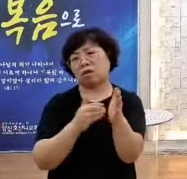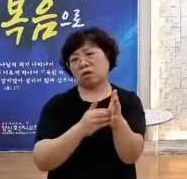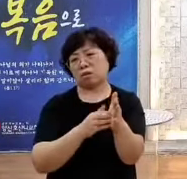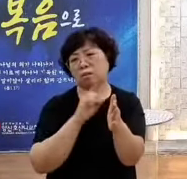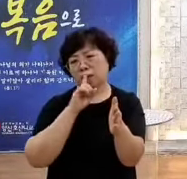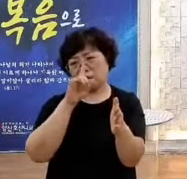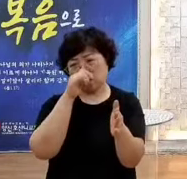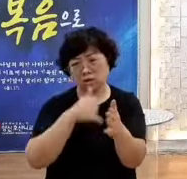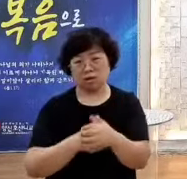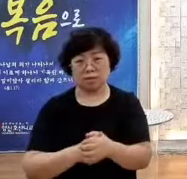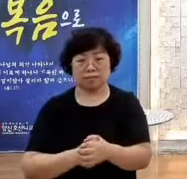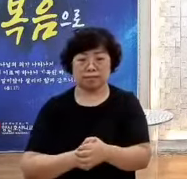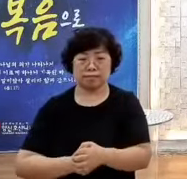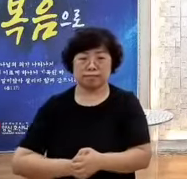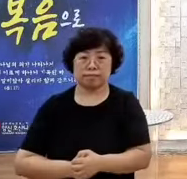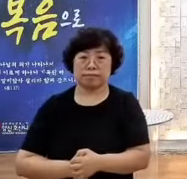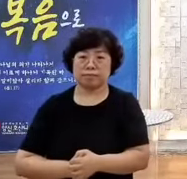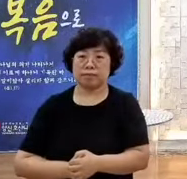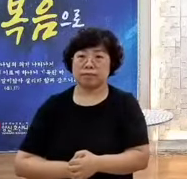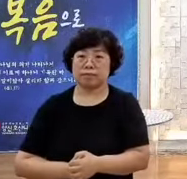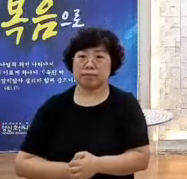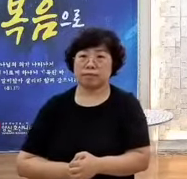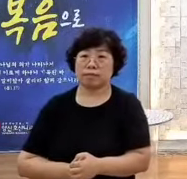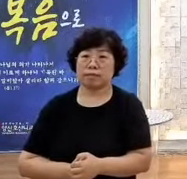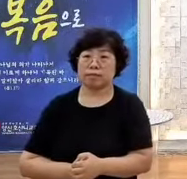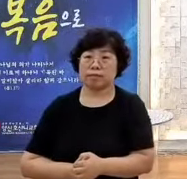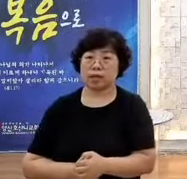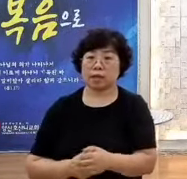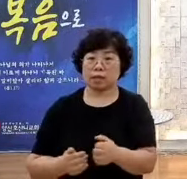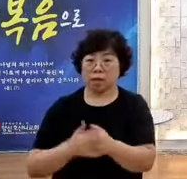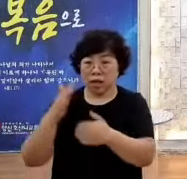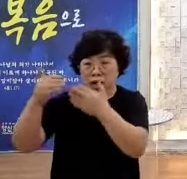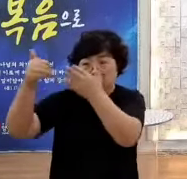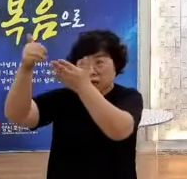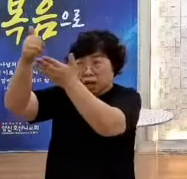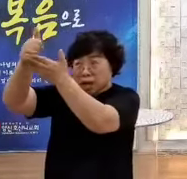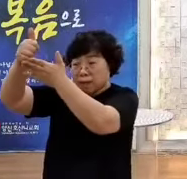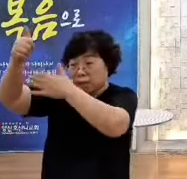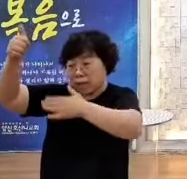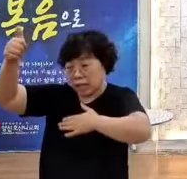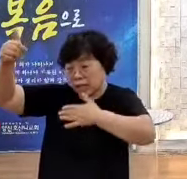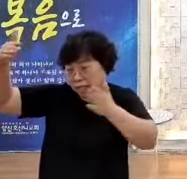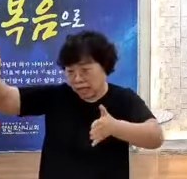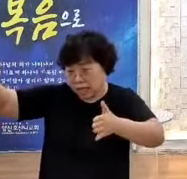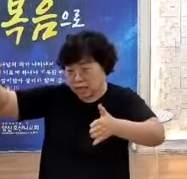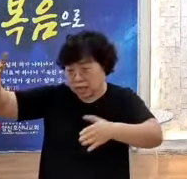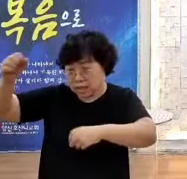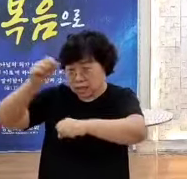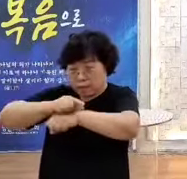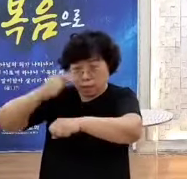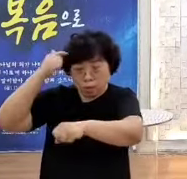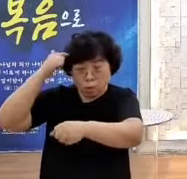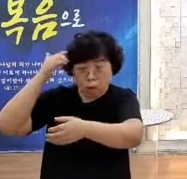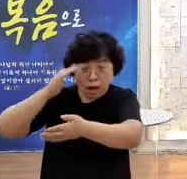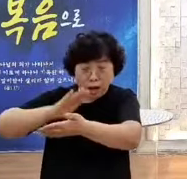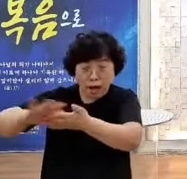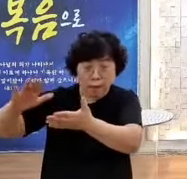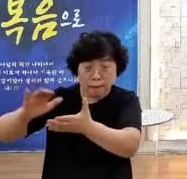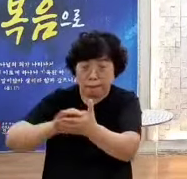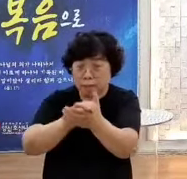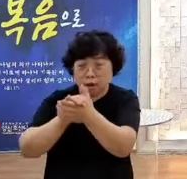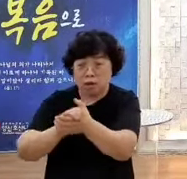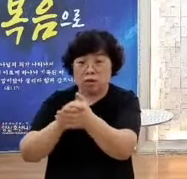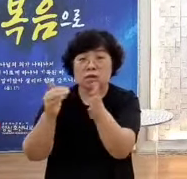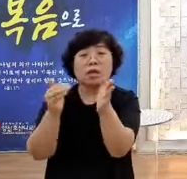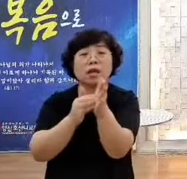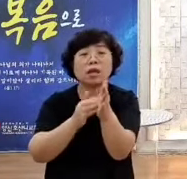강조할까요? 하나님과 우리가 화평하게 된 상태를 강조하는 거예요. 화평하게 되었다. 이게 원문이 강조하고자